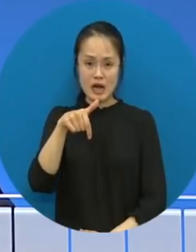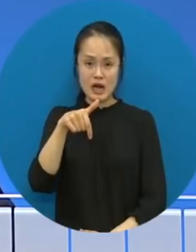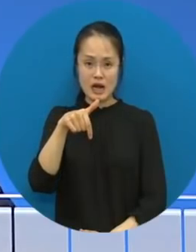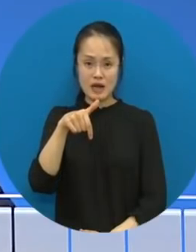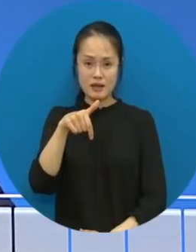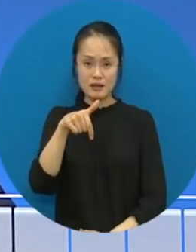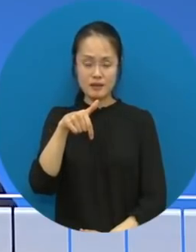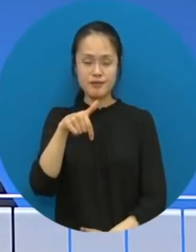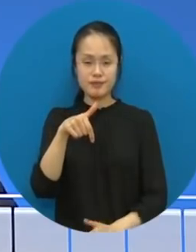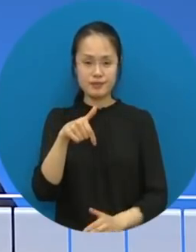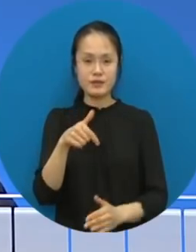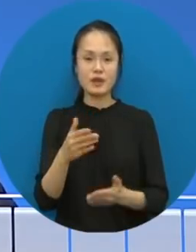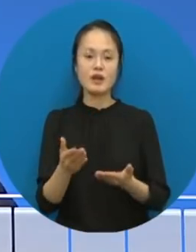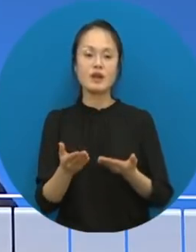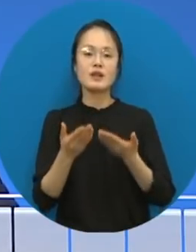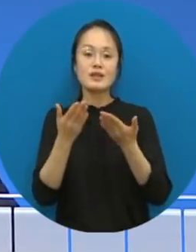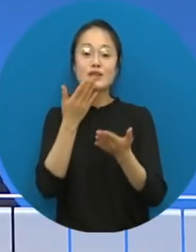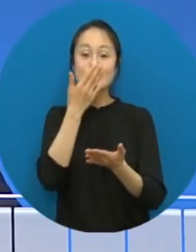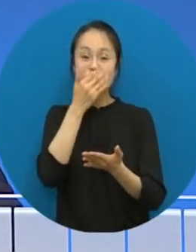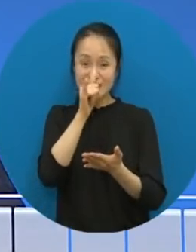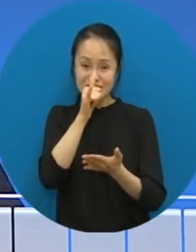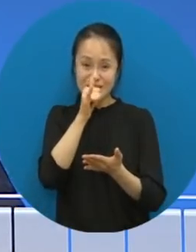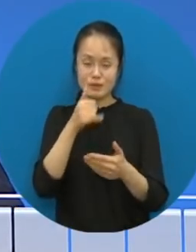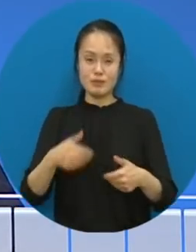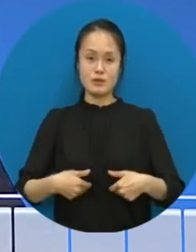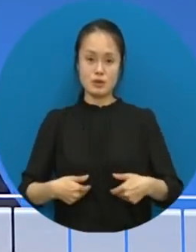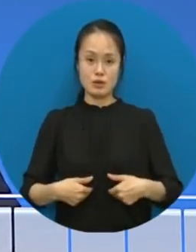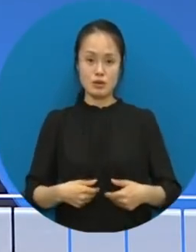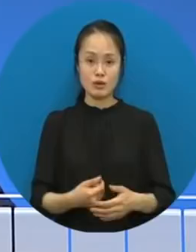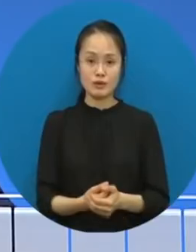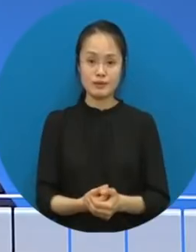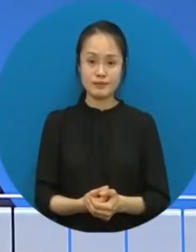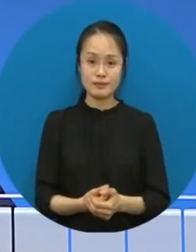어떤 사람은 이삭이 우습게도 헤어스타일일 수도 있습니다.